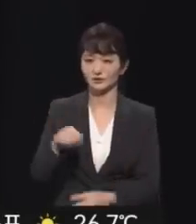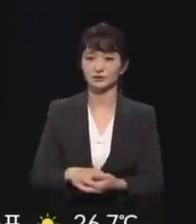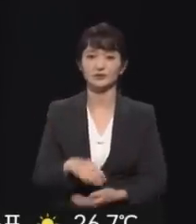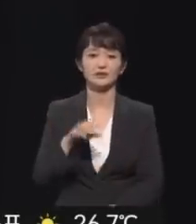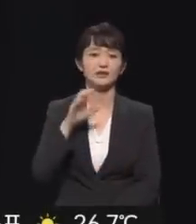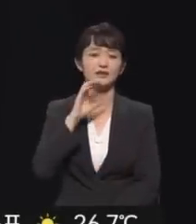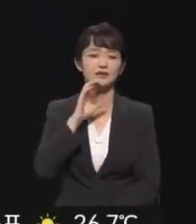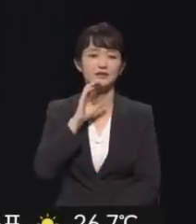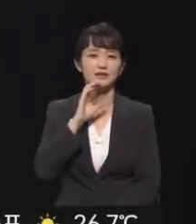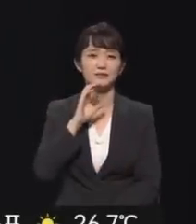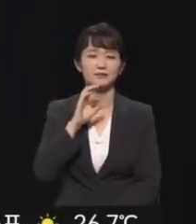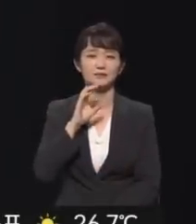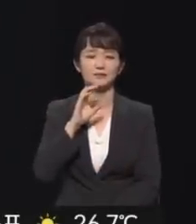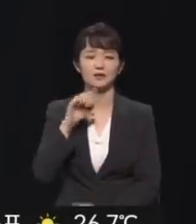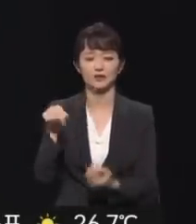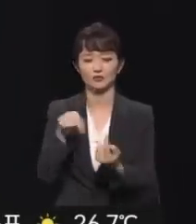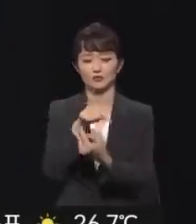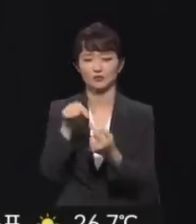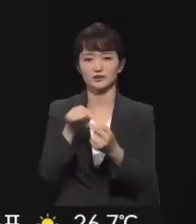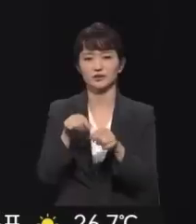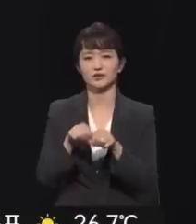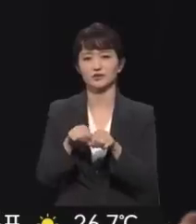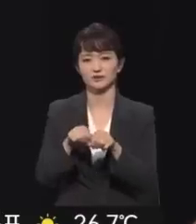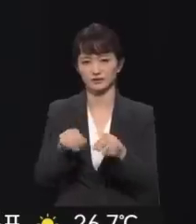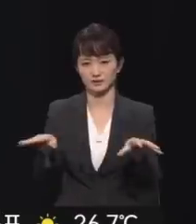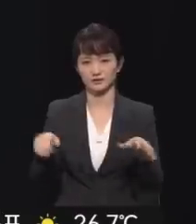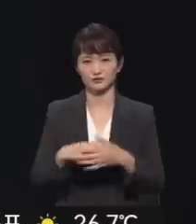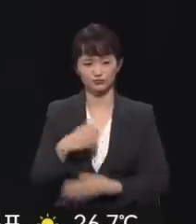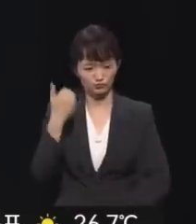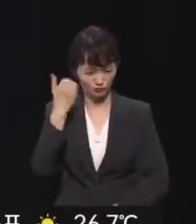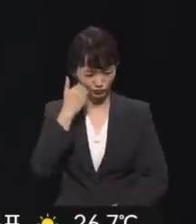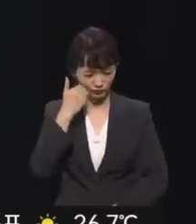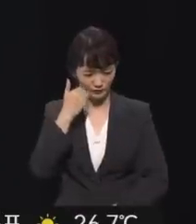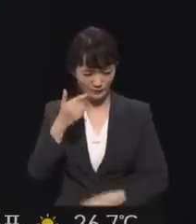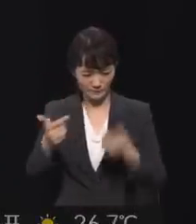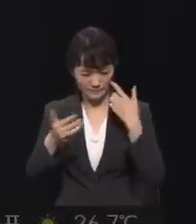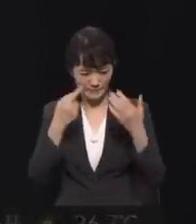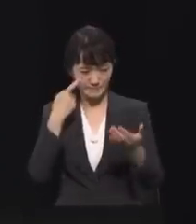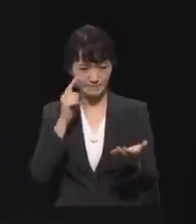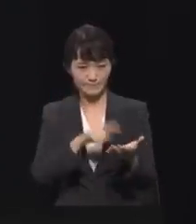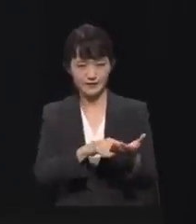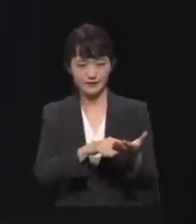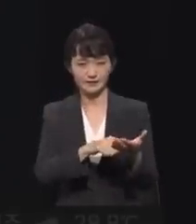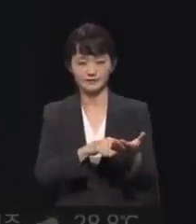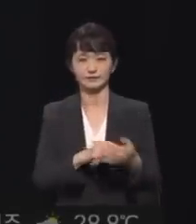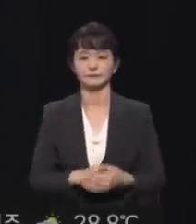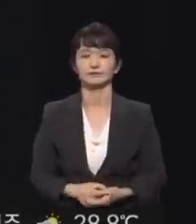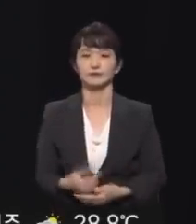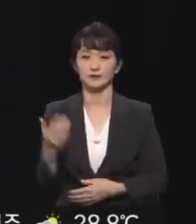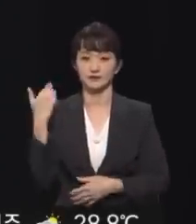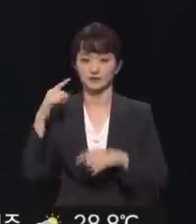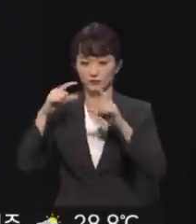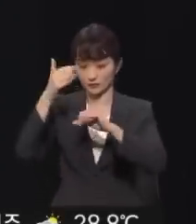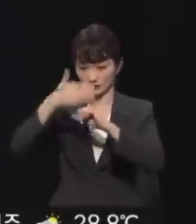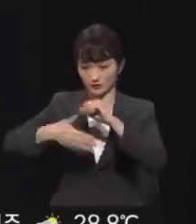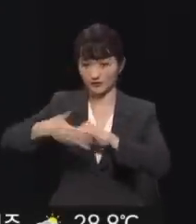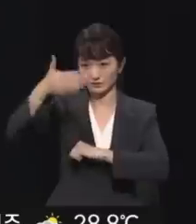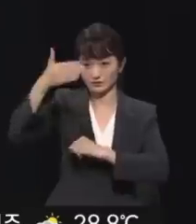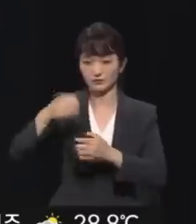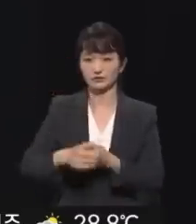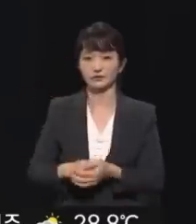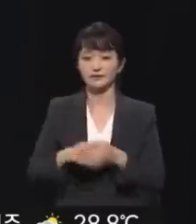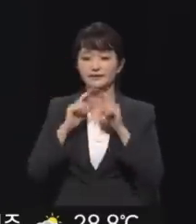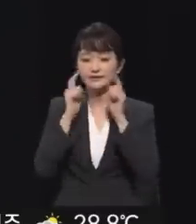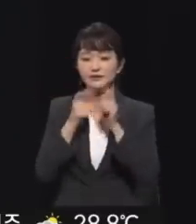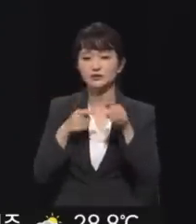하는게 더 좋구요 그리고 일벌백계 해야 되어 색출 해서 지난번에 사진 그 올라가고 했을 때 사적 으로 유출 되서